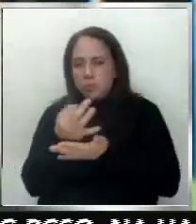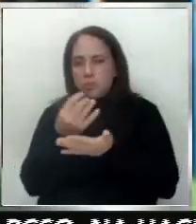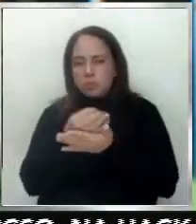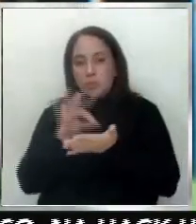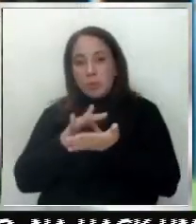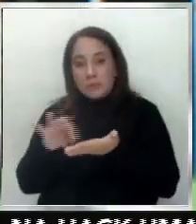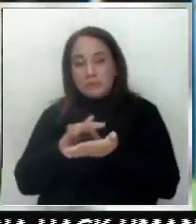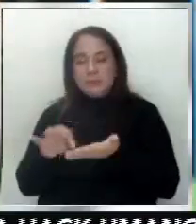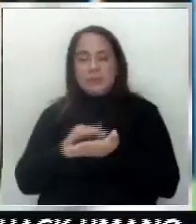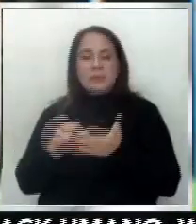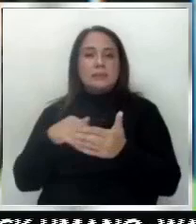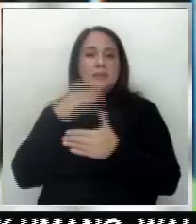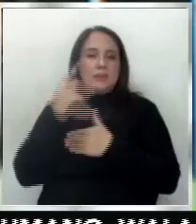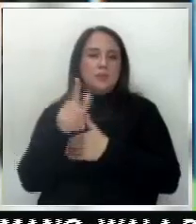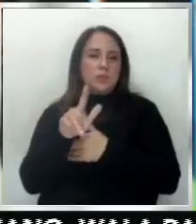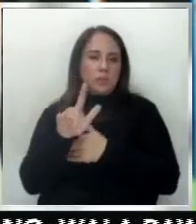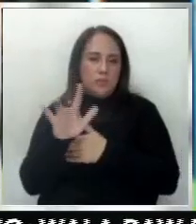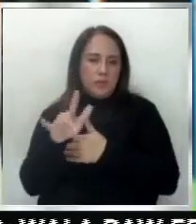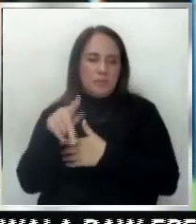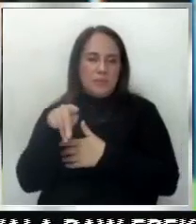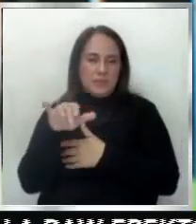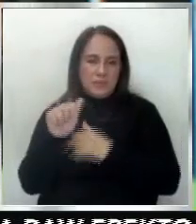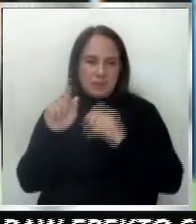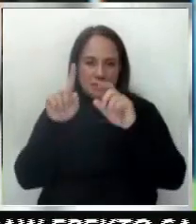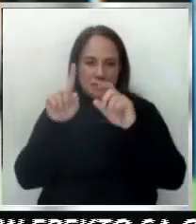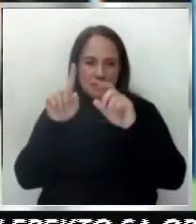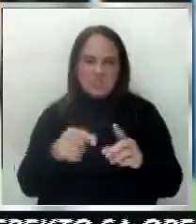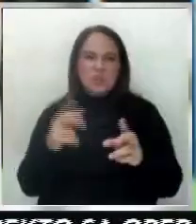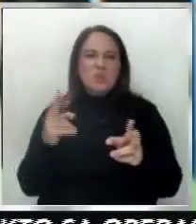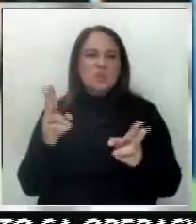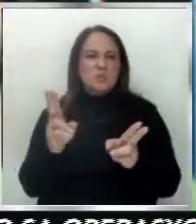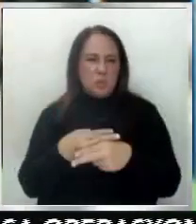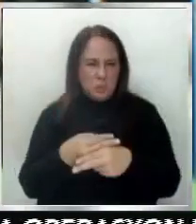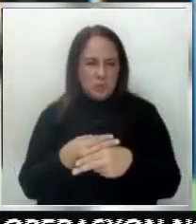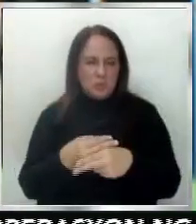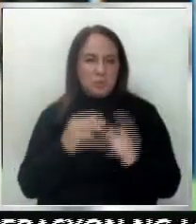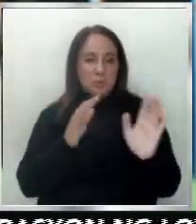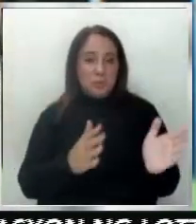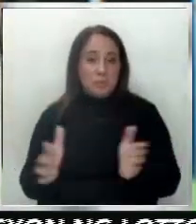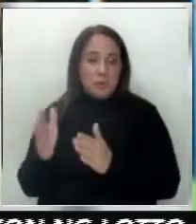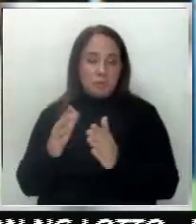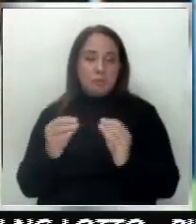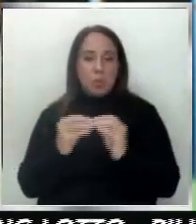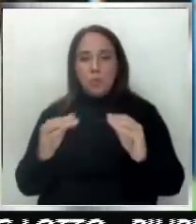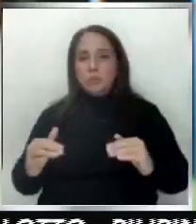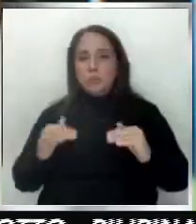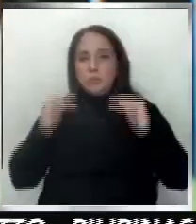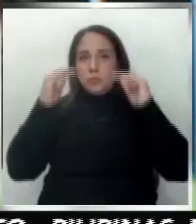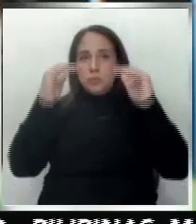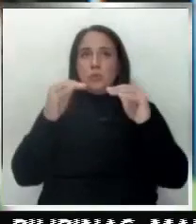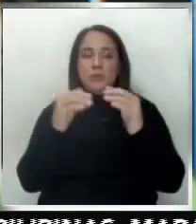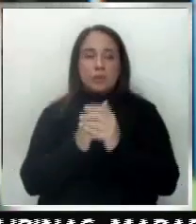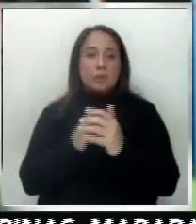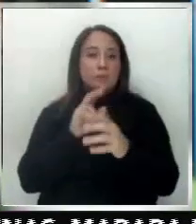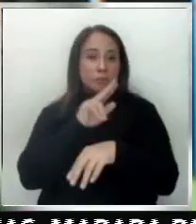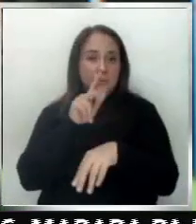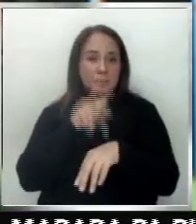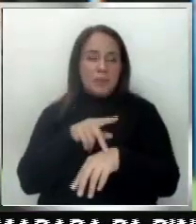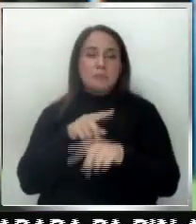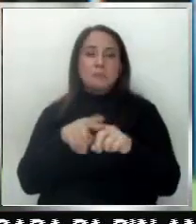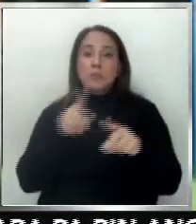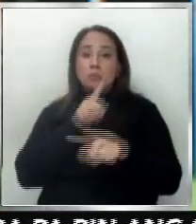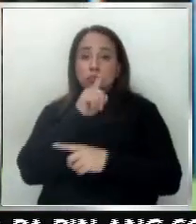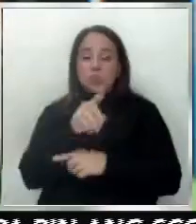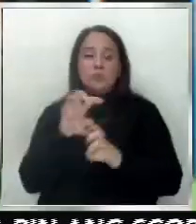eksaminasyon ng mga estudyante sa PISA, maiksing panahon na lamang para mapangat pa ng husto ang score ng Pilipinas. Pero titiyakin daw ng DepEd